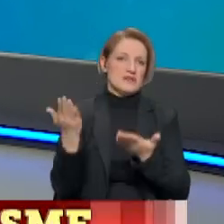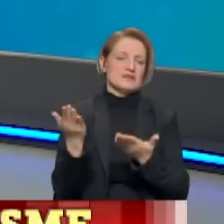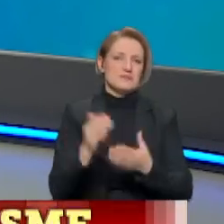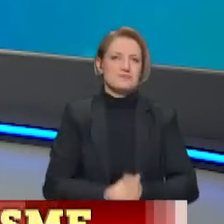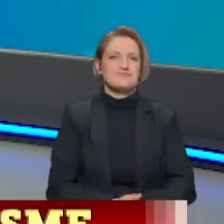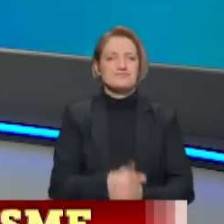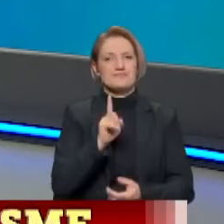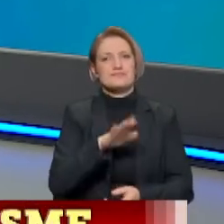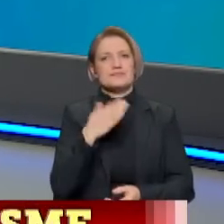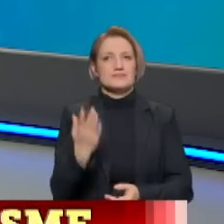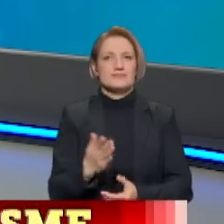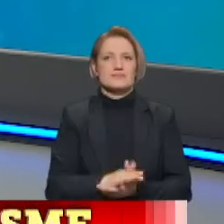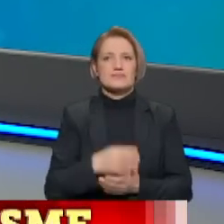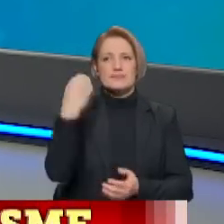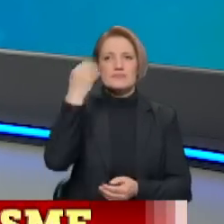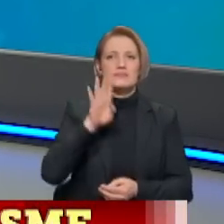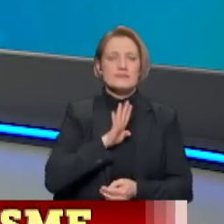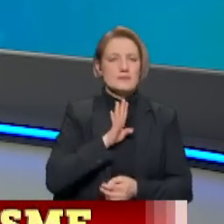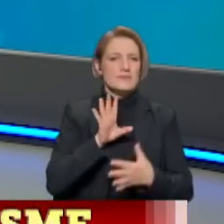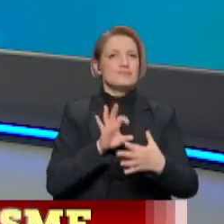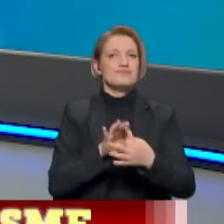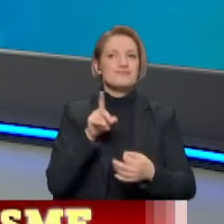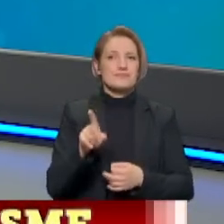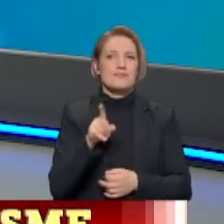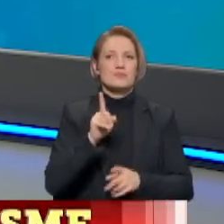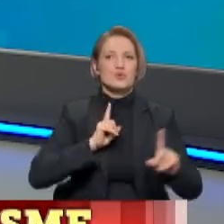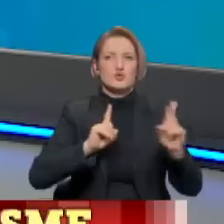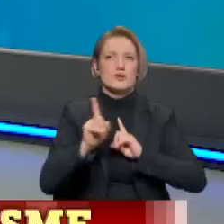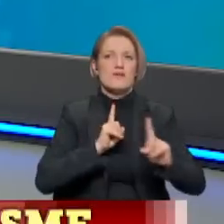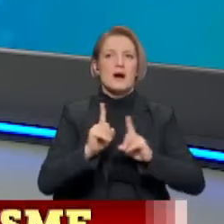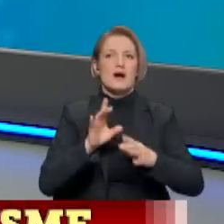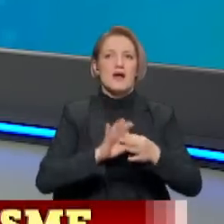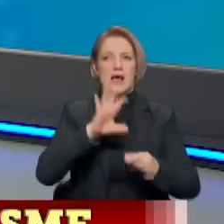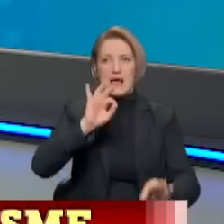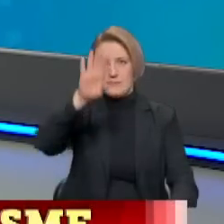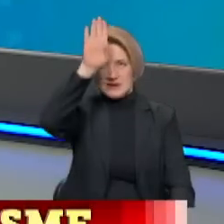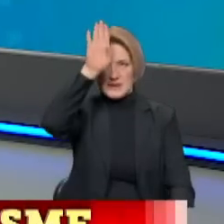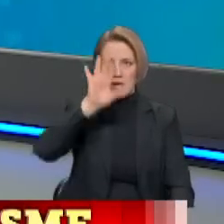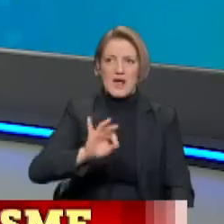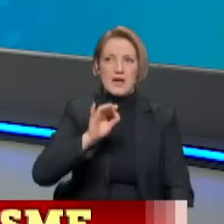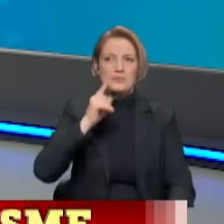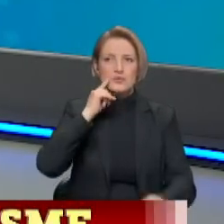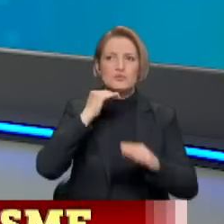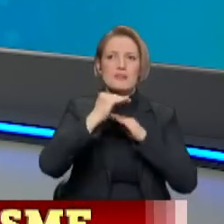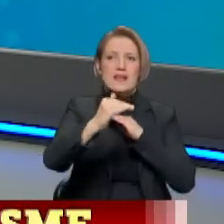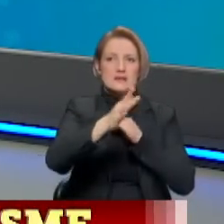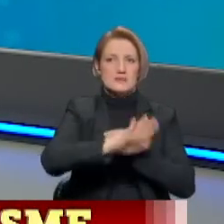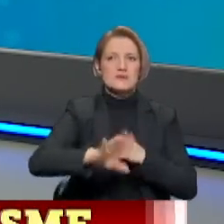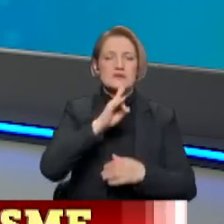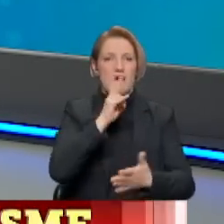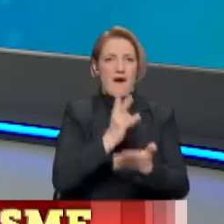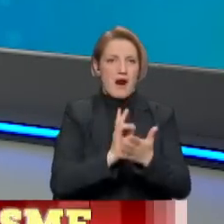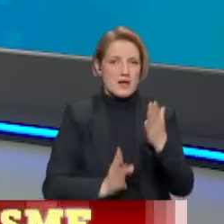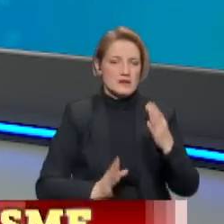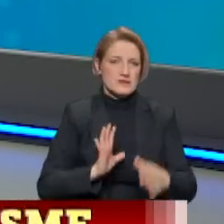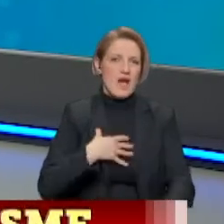kaybedecektir. Bir başka mesaj, Ekrem İmamoğlu ile ilgili bu davaya ilişkin. Hem İstanbullu hem tüm milletimiz